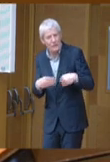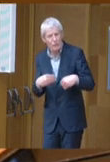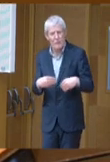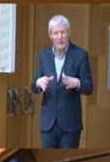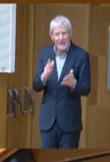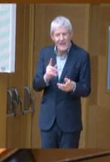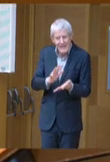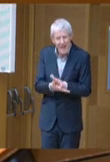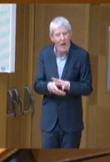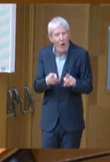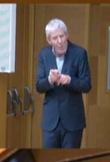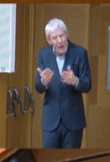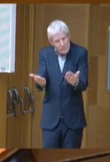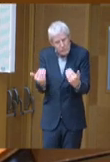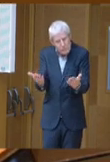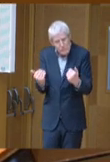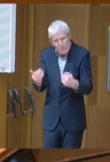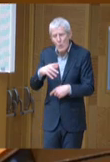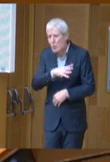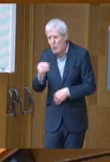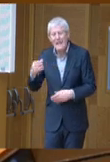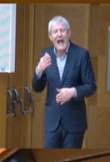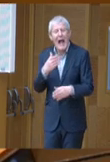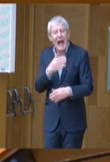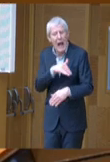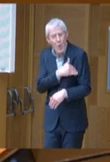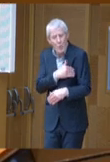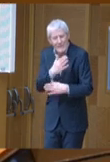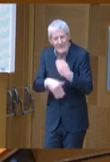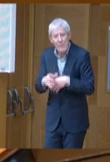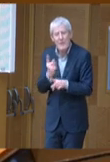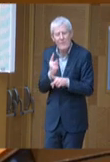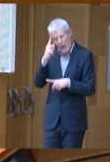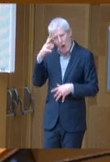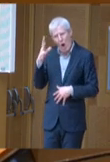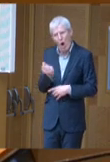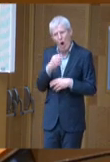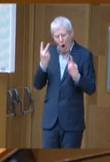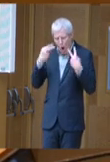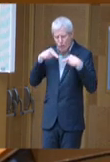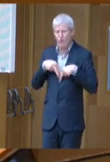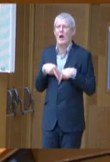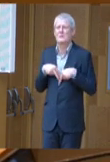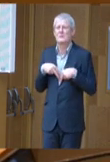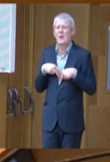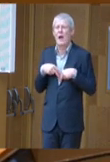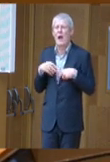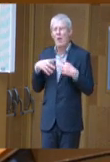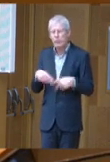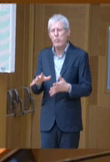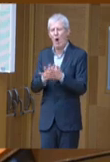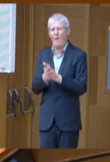e invitare gli alunni con disabilità a prendere coscienza anche della Convenzione ONU. Perché la Convenzione ONU